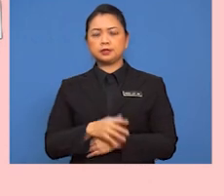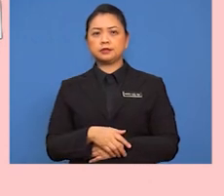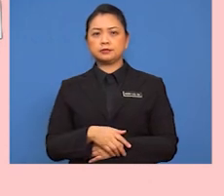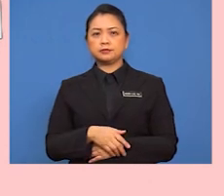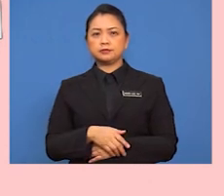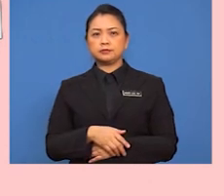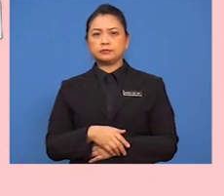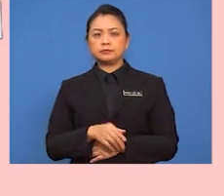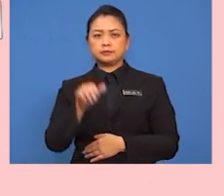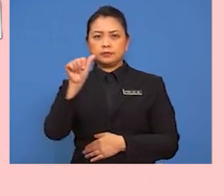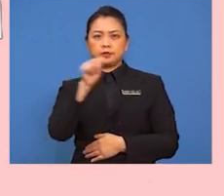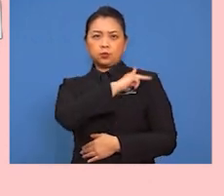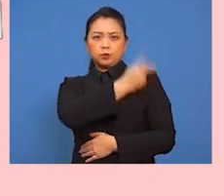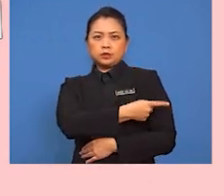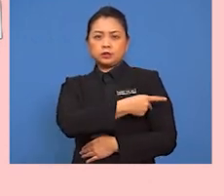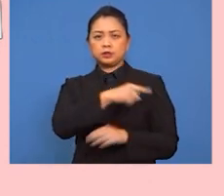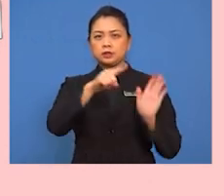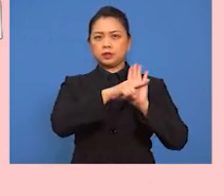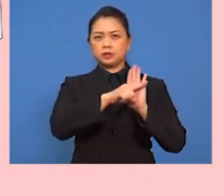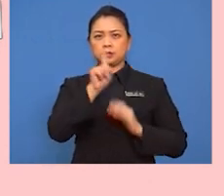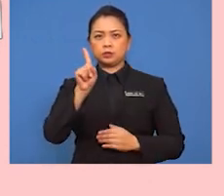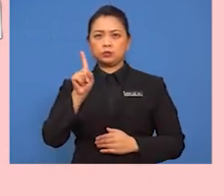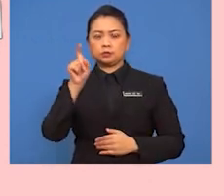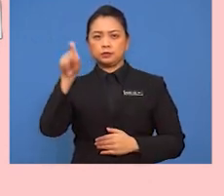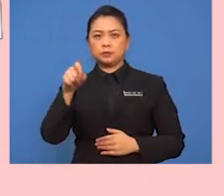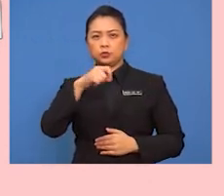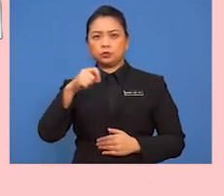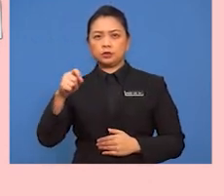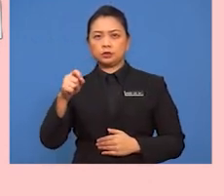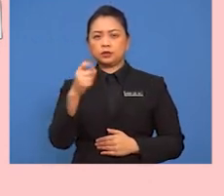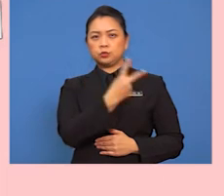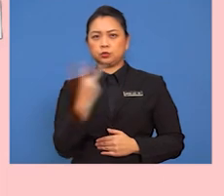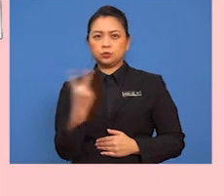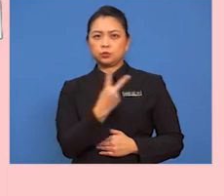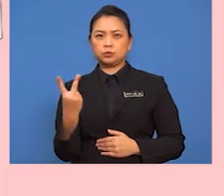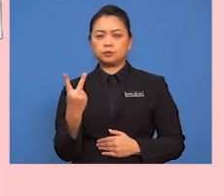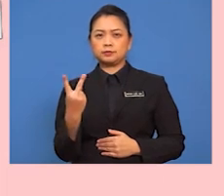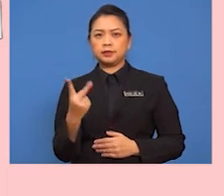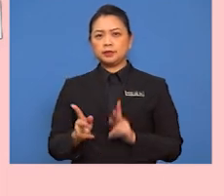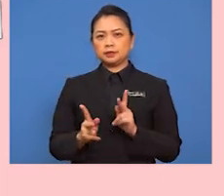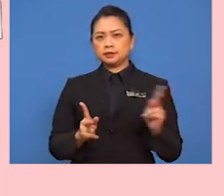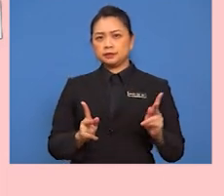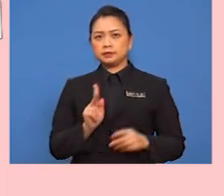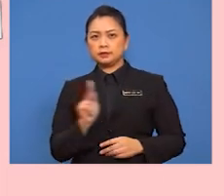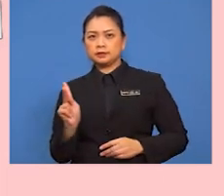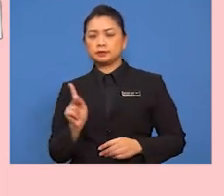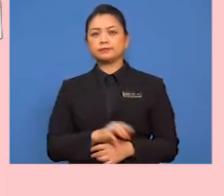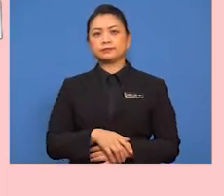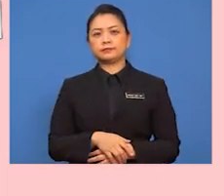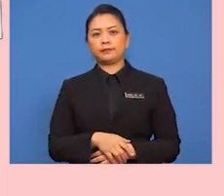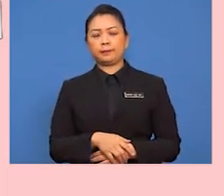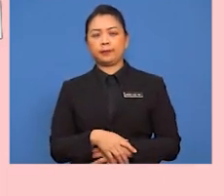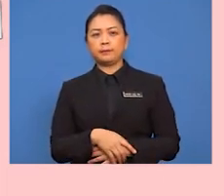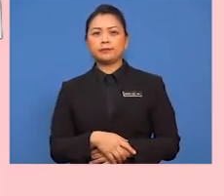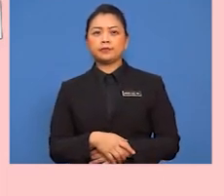kuasa negatif 1 perlu ditulis di kedua-dua belah persamaan. A